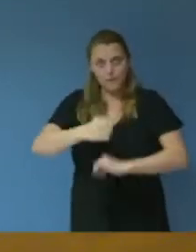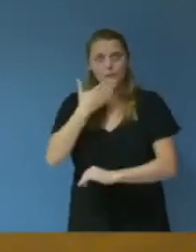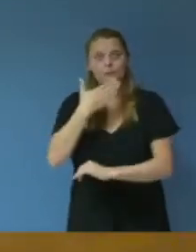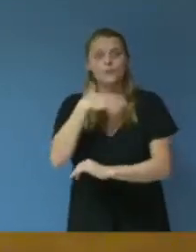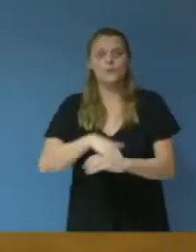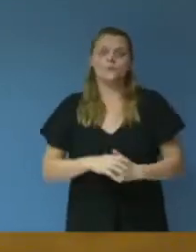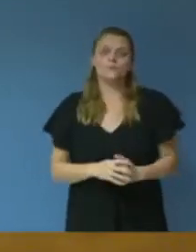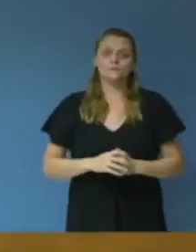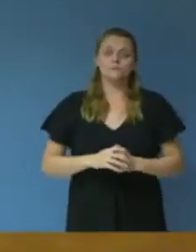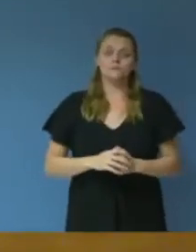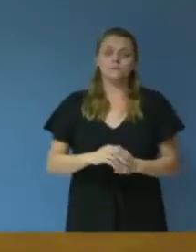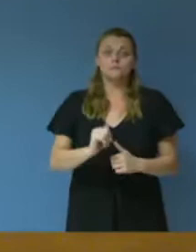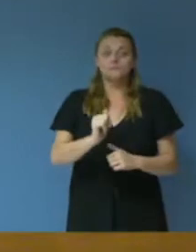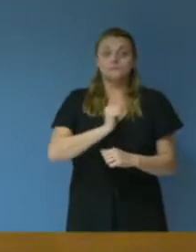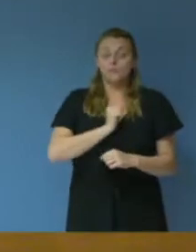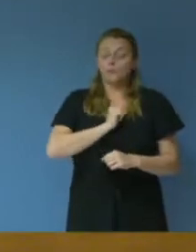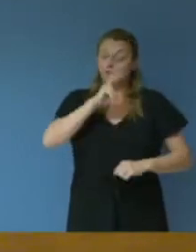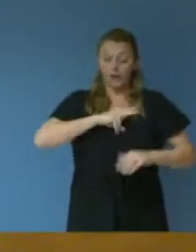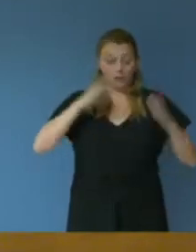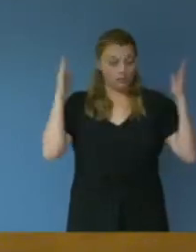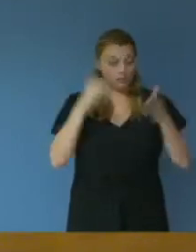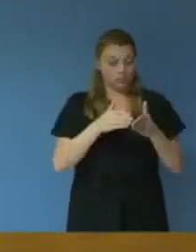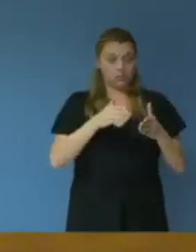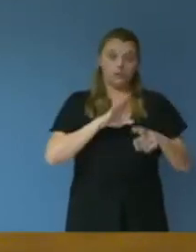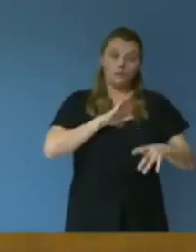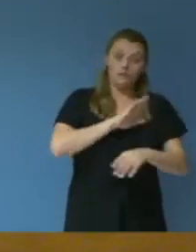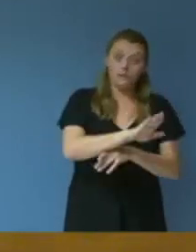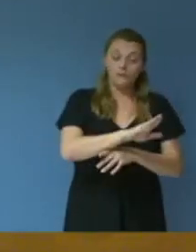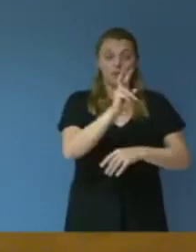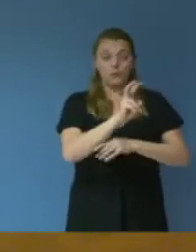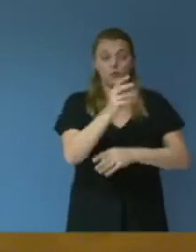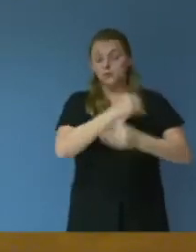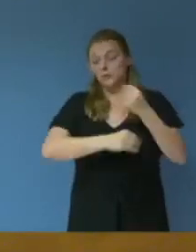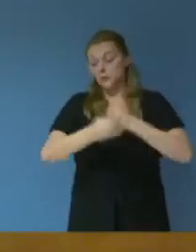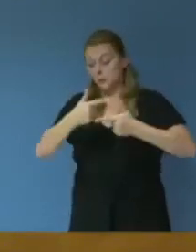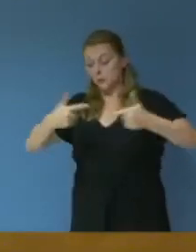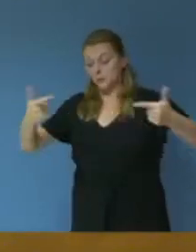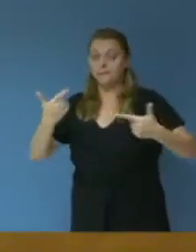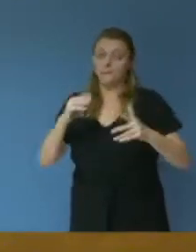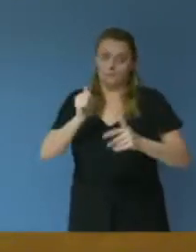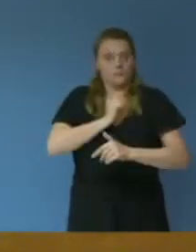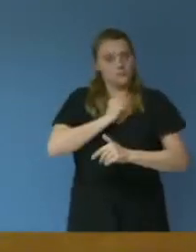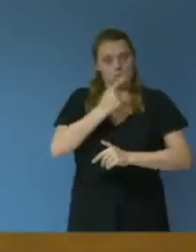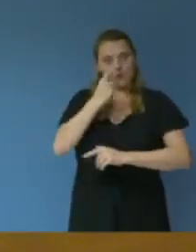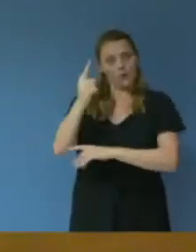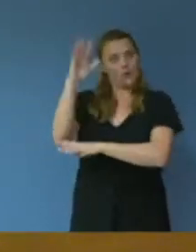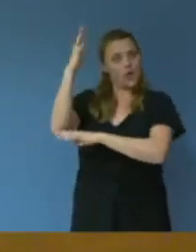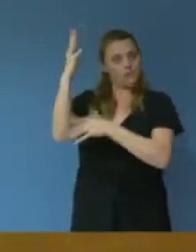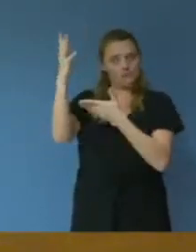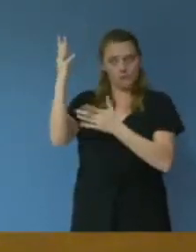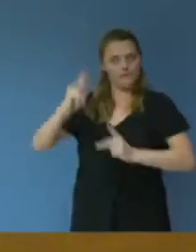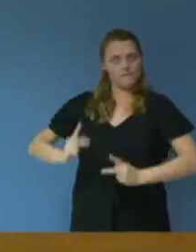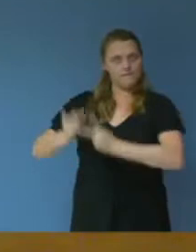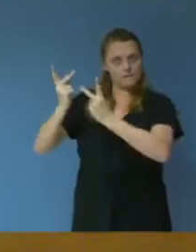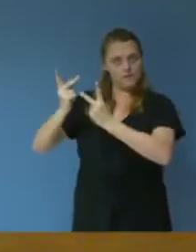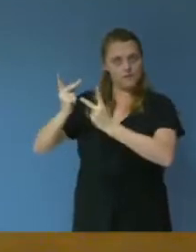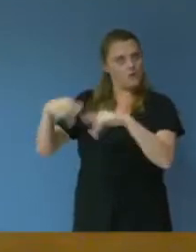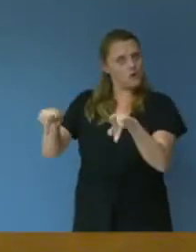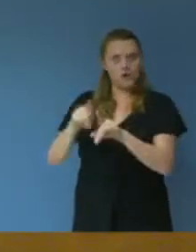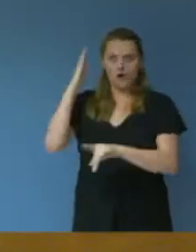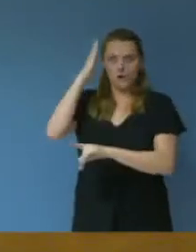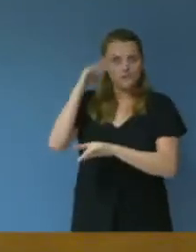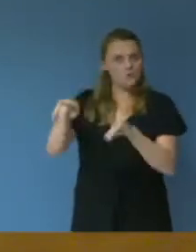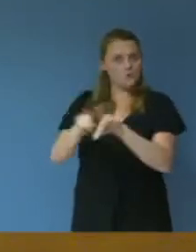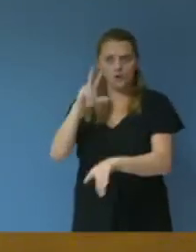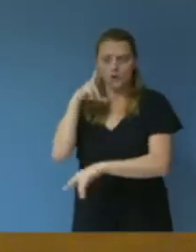l'écologie, ni spéciste, ni païen, mais je pense que l'arbre est un être vivant qui, comme les animaux, est fait pour des besoins de l'homme, construction, chauffage, décoration de